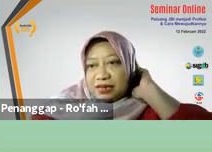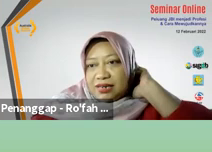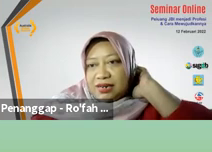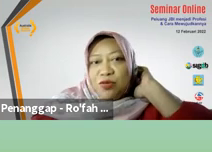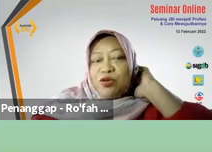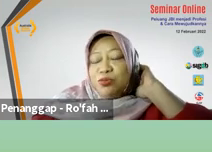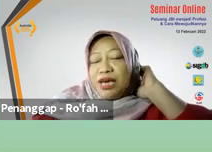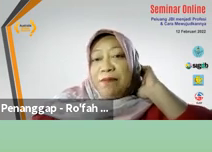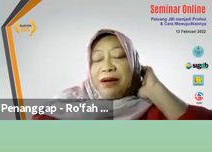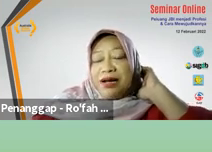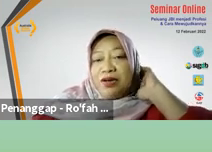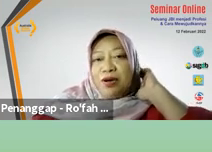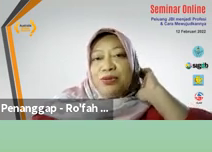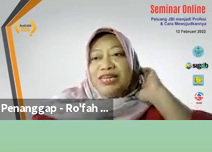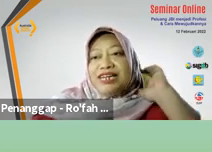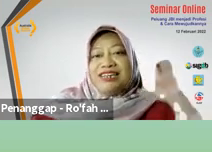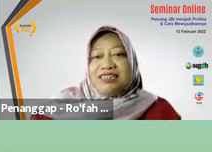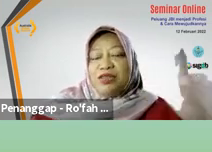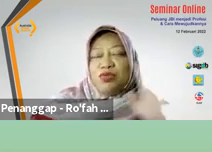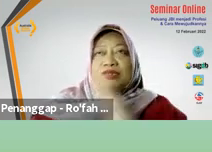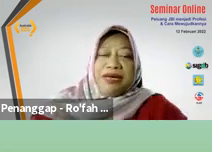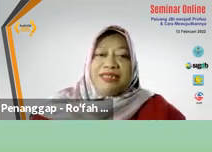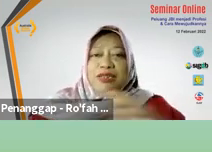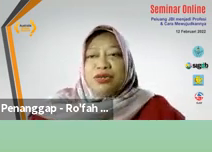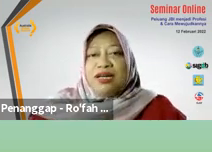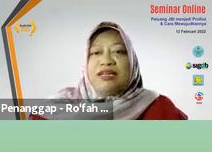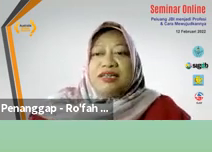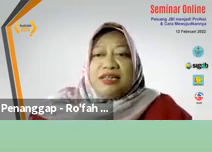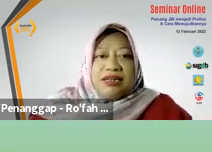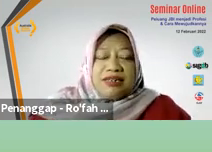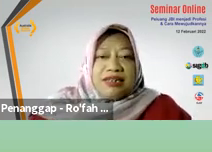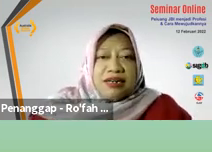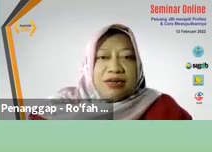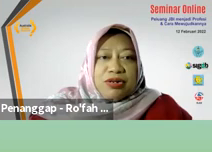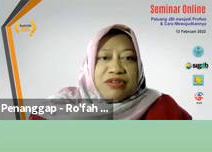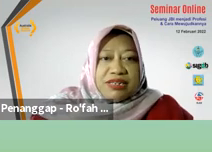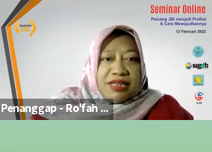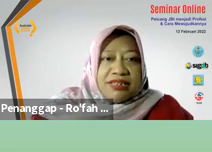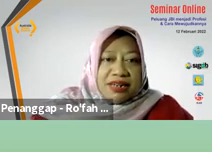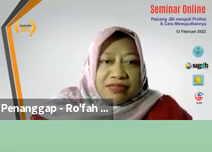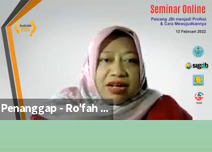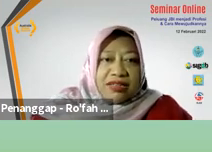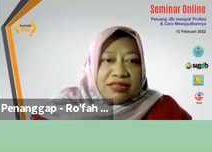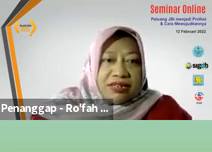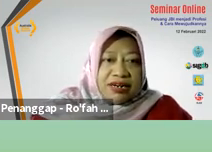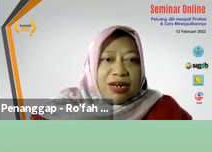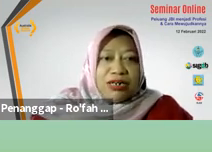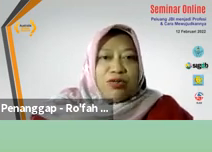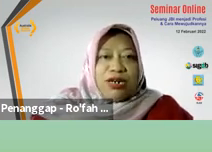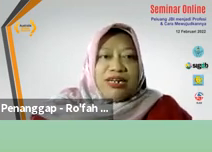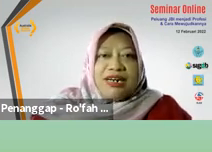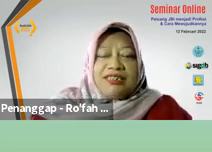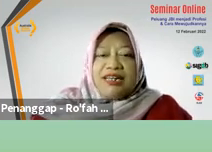Sebenarnya kira-kira kurikulumnya apa kalau mau bikin Eden 1-1 ya di Universitas ada Dave kaldr